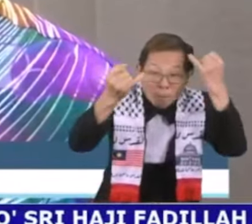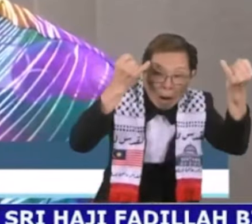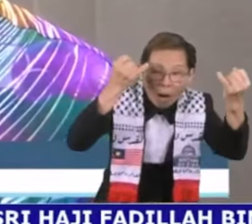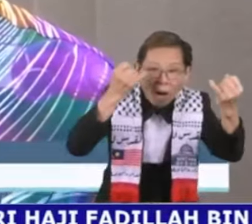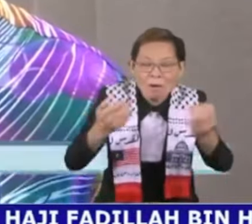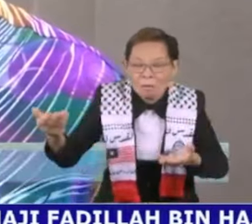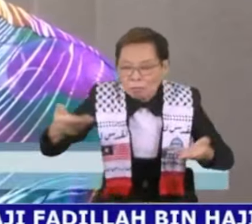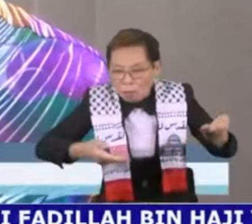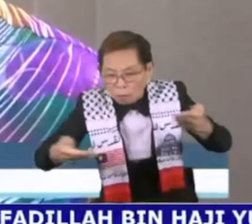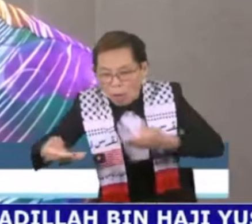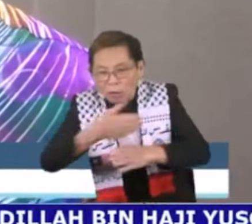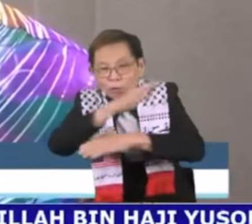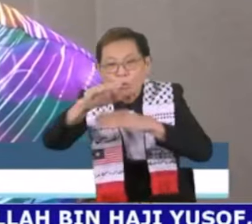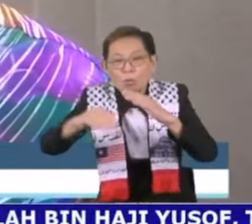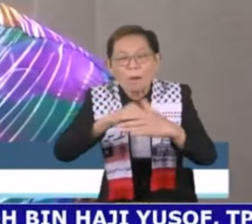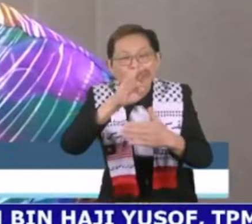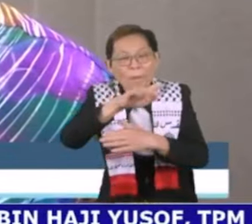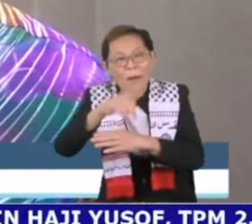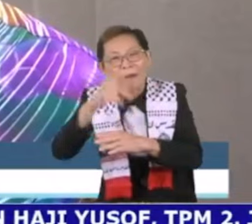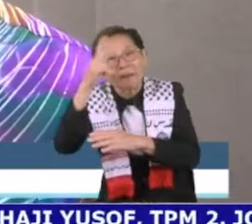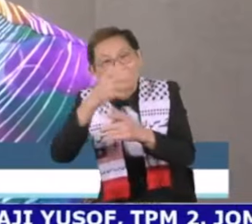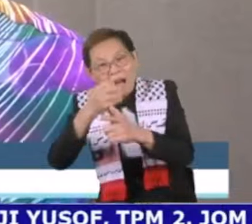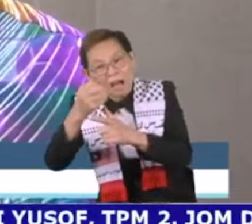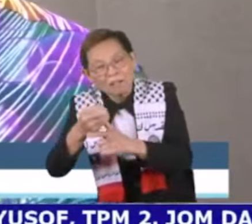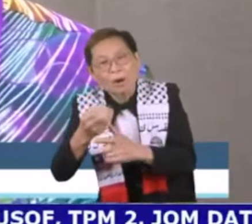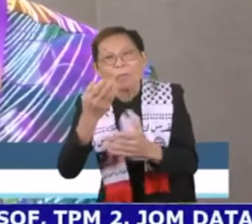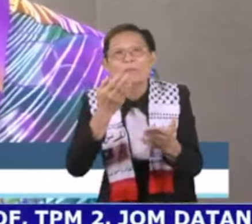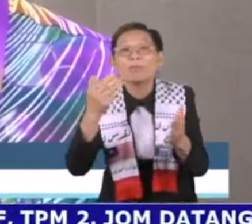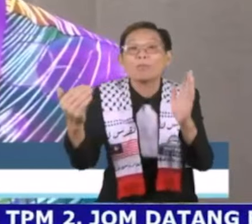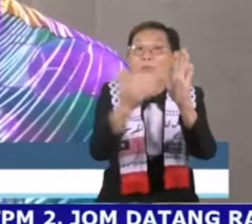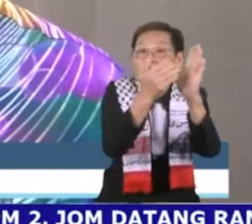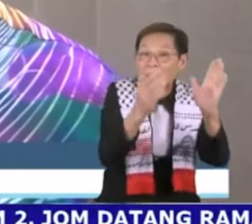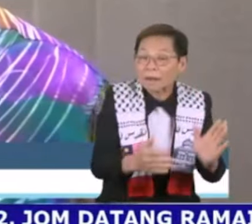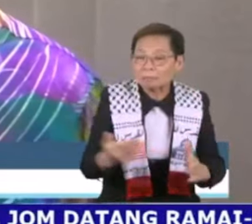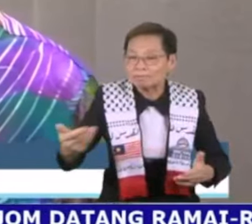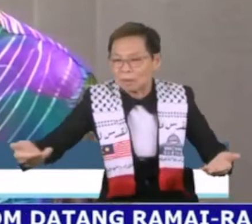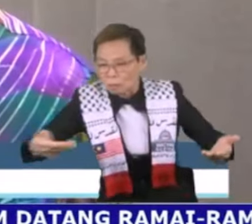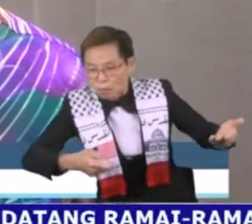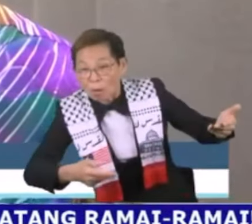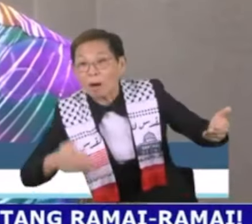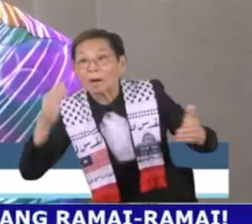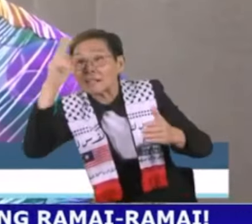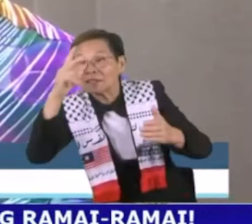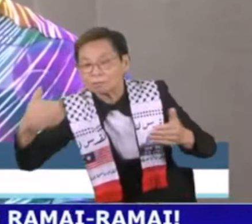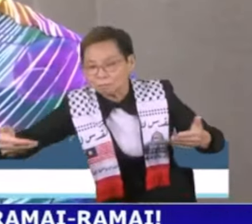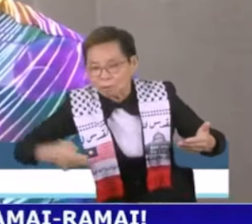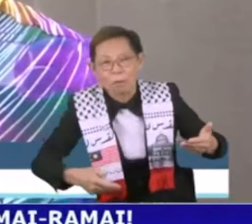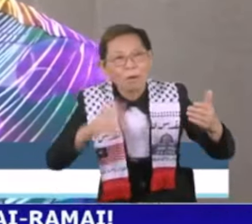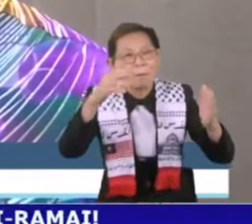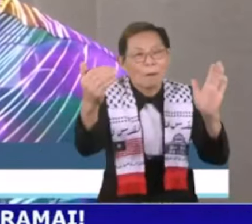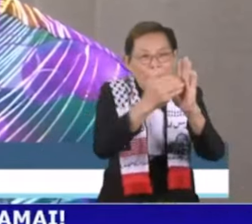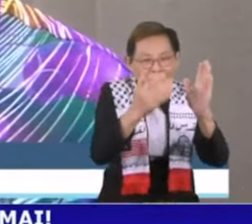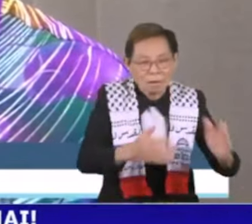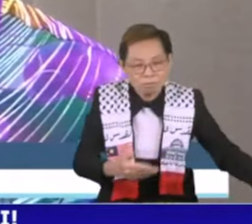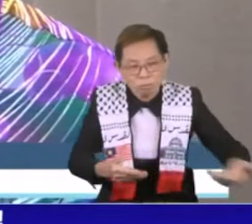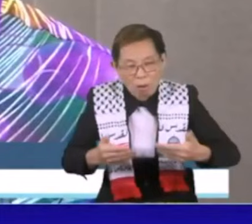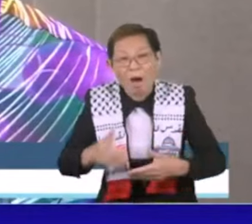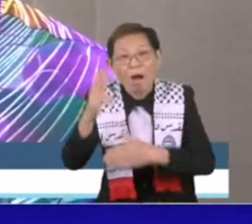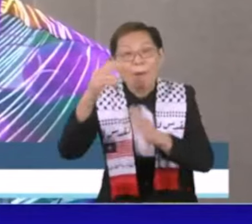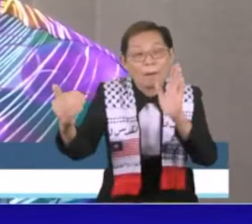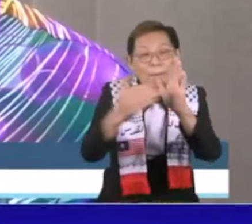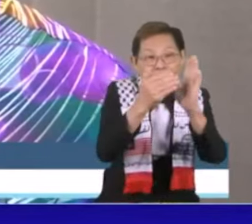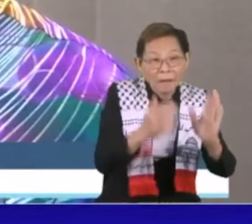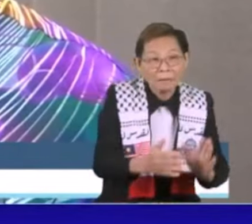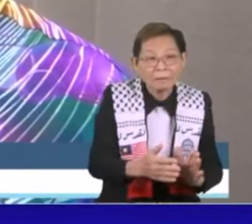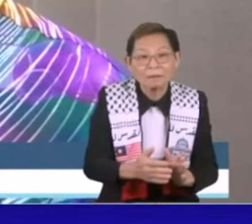dari seluruh ahli parlimen, tak kira kerajaan dan pembangkang. Dan bagi pembangkang, saya mengalu-alukan supaya laporan